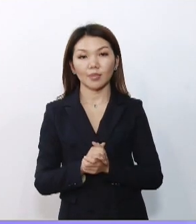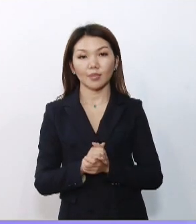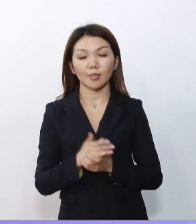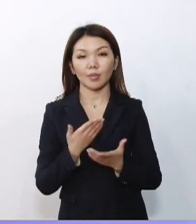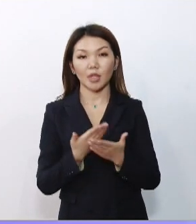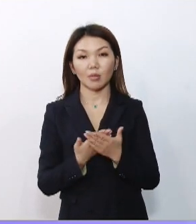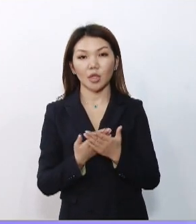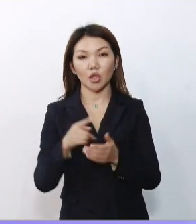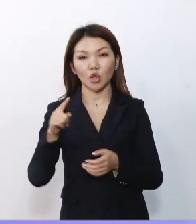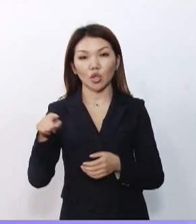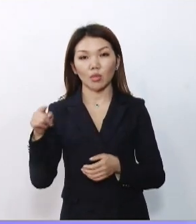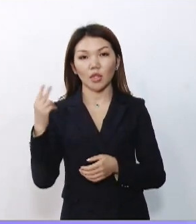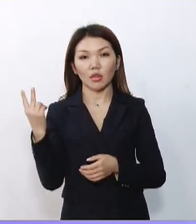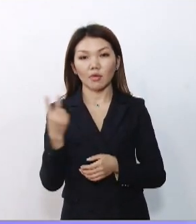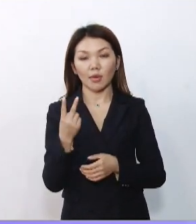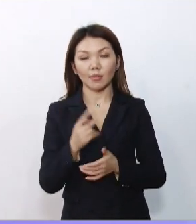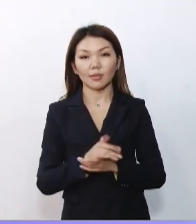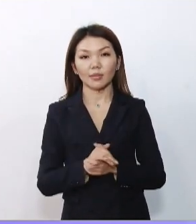Пример номер 2.